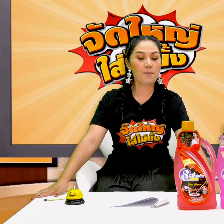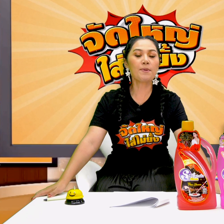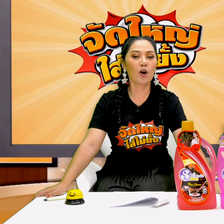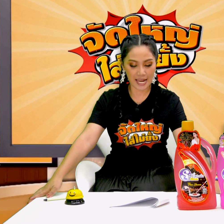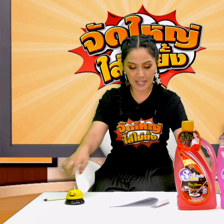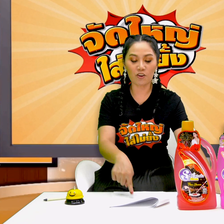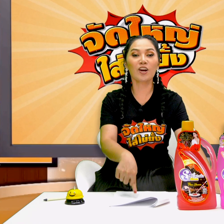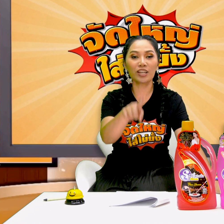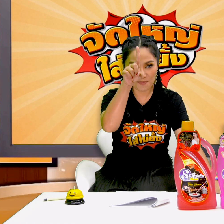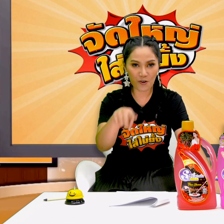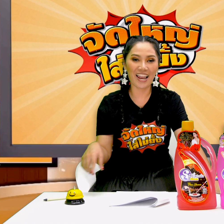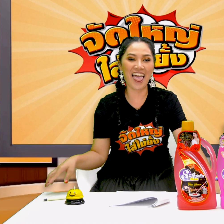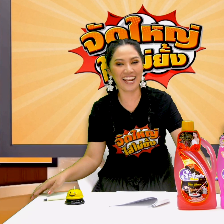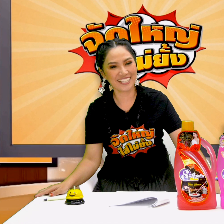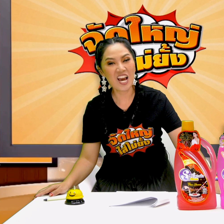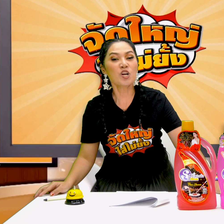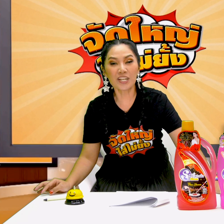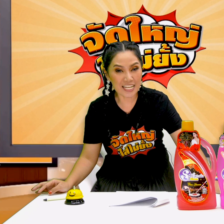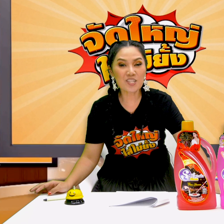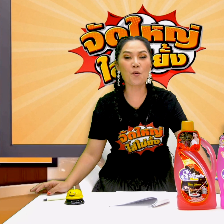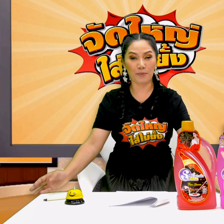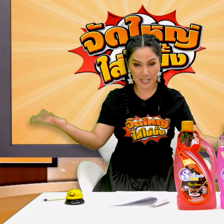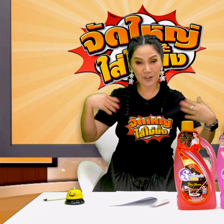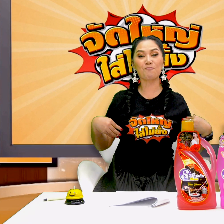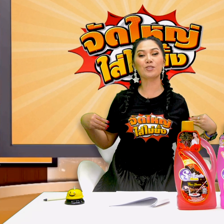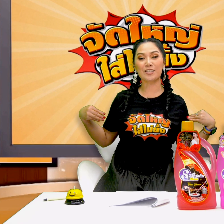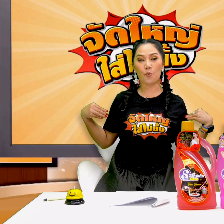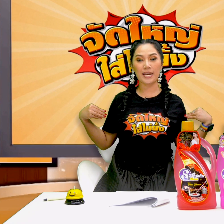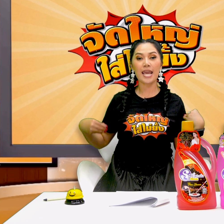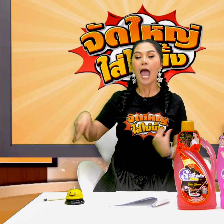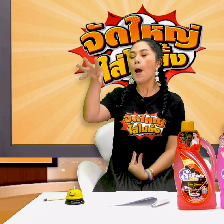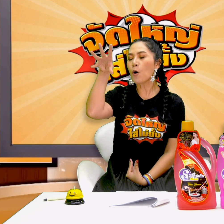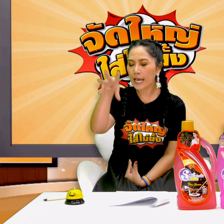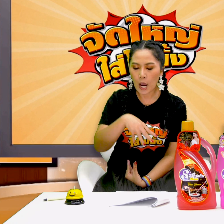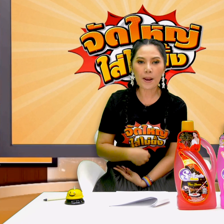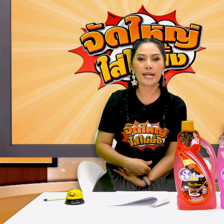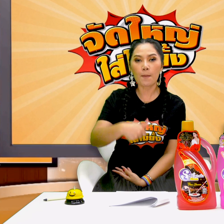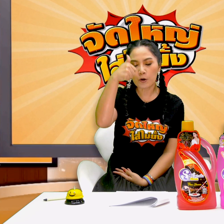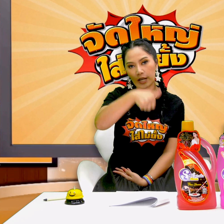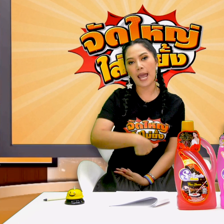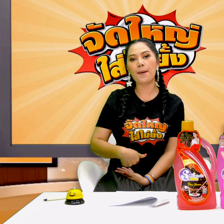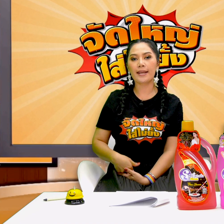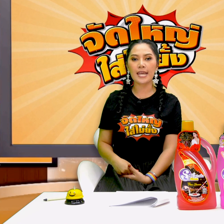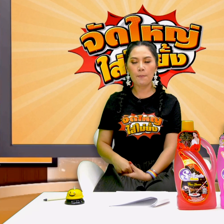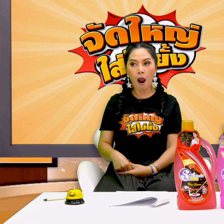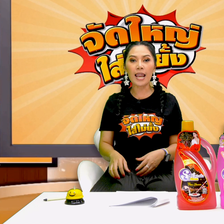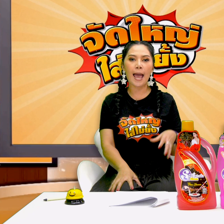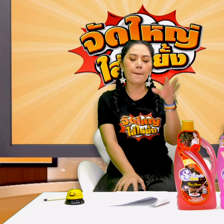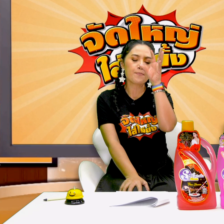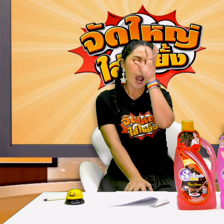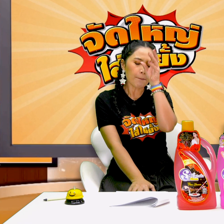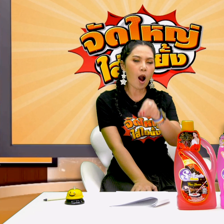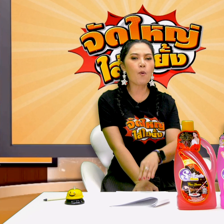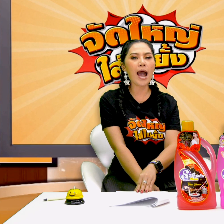ยังไม่มีคอนเทนต์เลยจ้ะนี่คอนเทนต์ไปลงอันแรกก็ฉันสวยเพราะฉันต้องทำโปรเจกต์จบอันนี้พวกแกเข้าไปเลยนะแล้วไปกดไลค์เพจนี้เพราะอะ